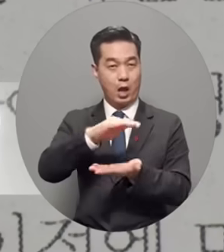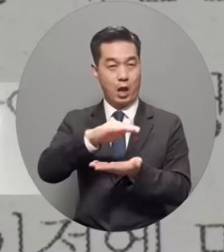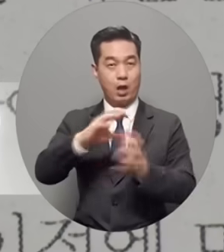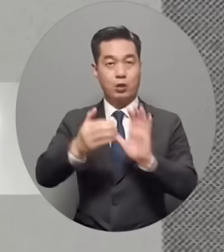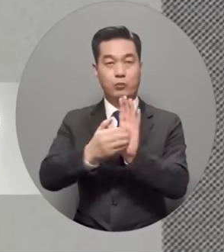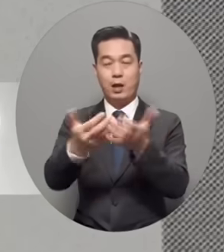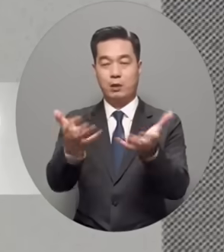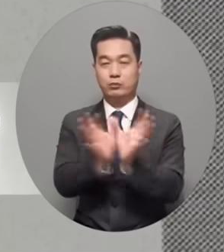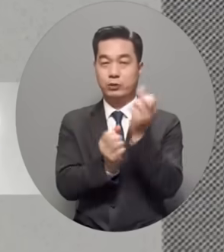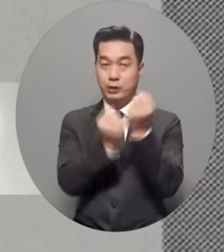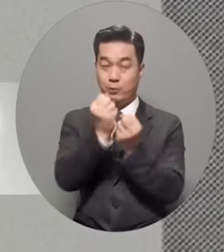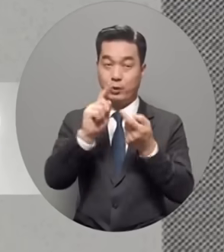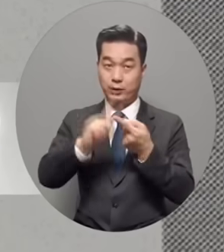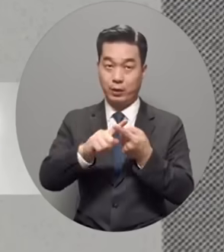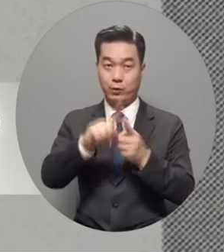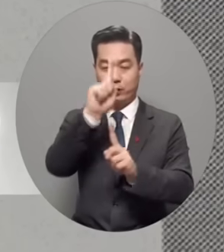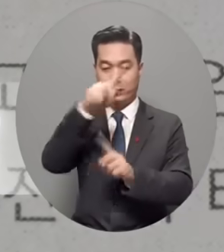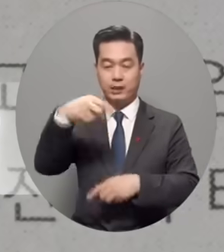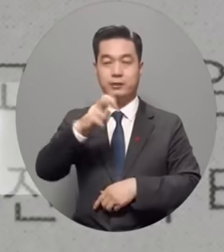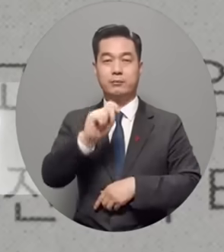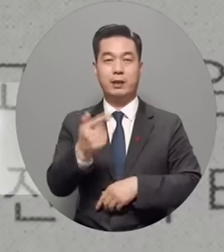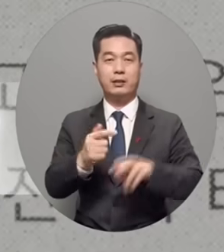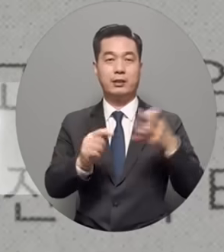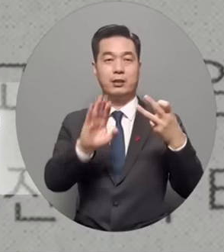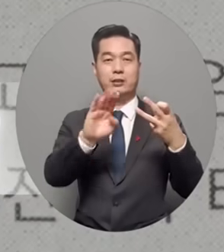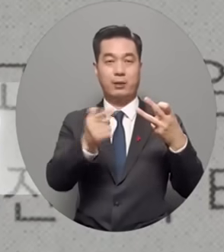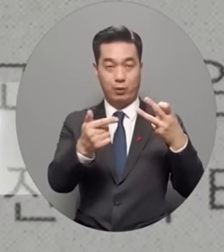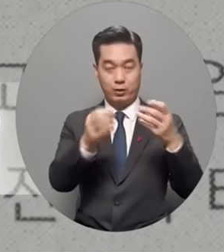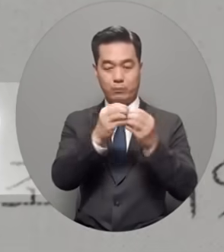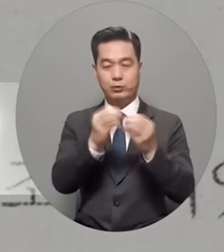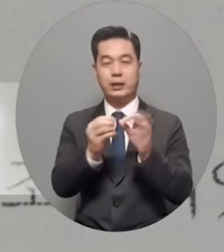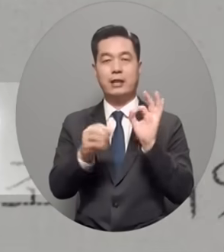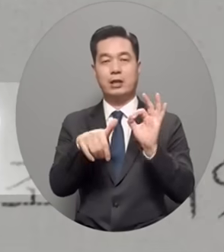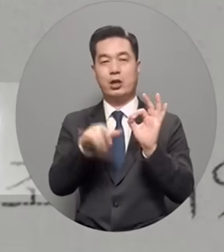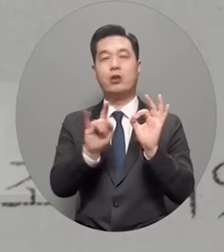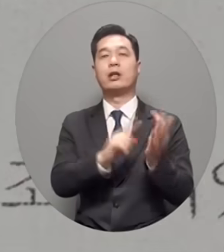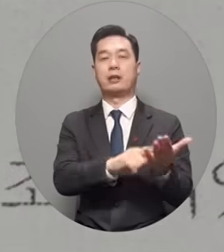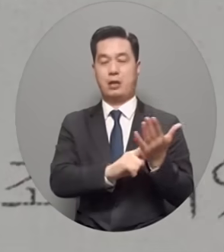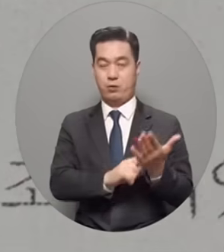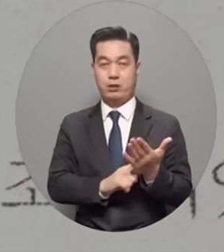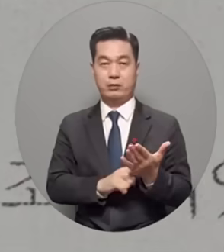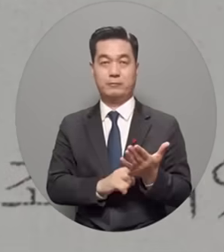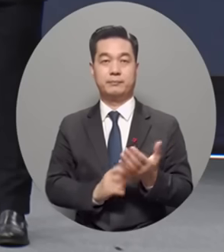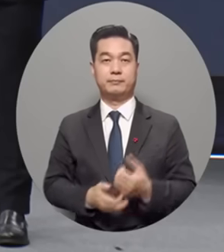설명대로 이승만이란 단어가 13번, 10개 문장에서 등장하는 것으로 확인됩니다.